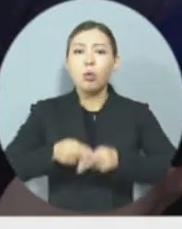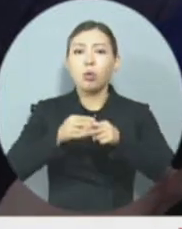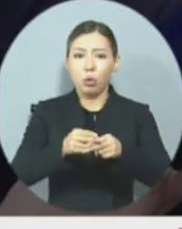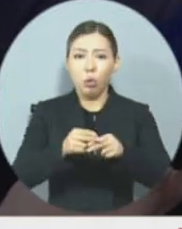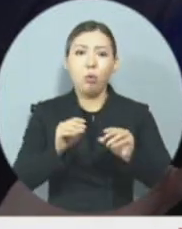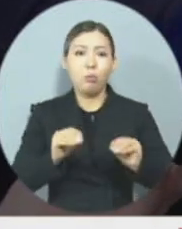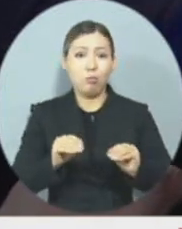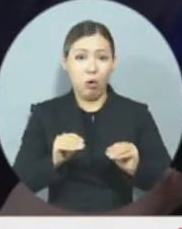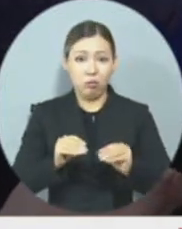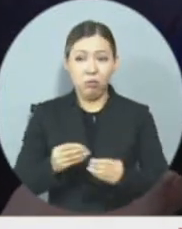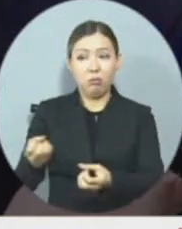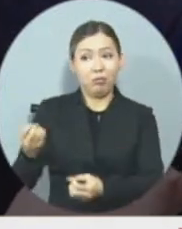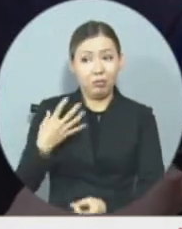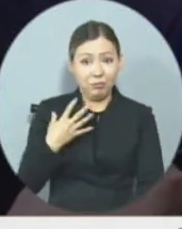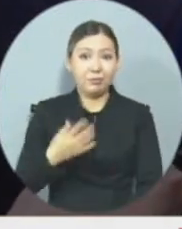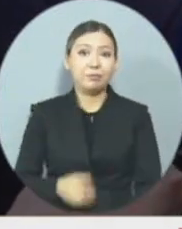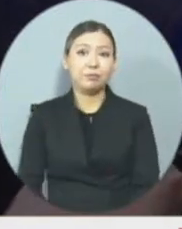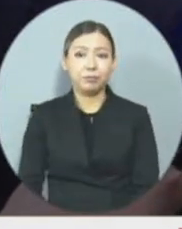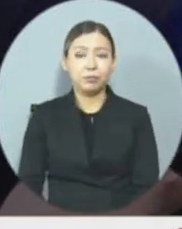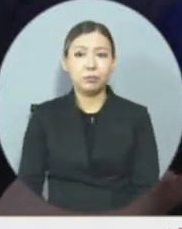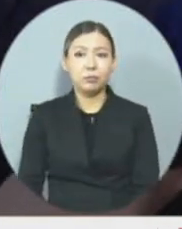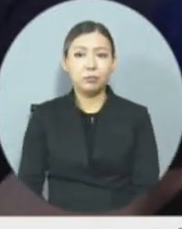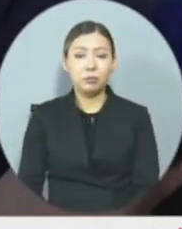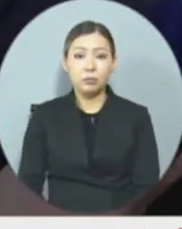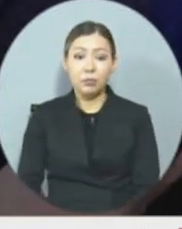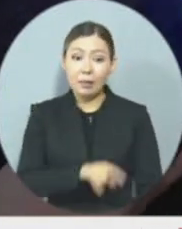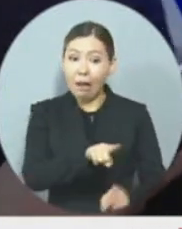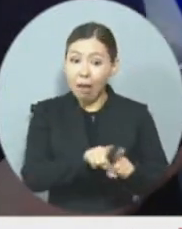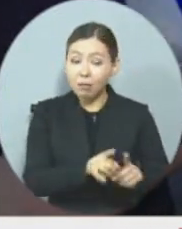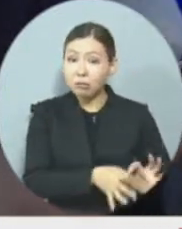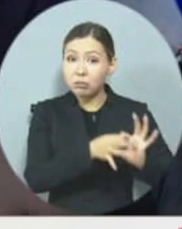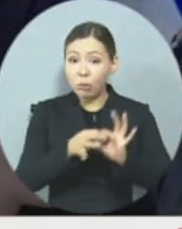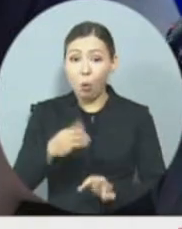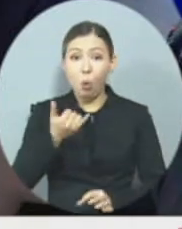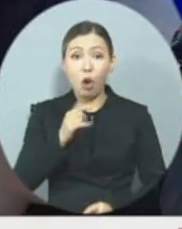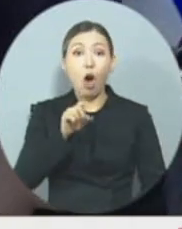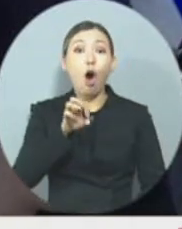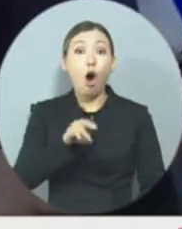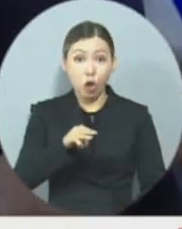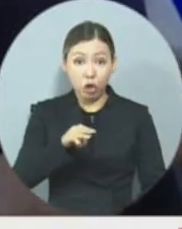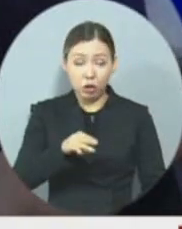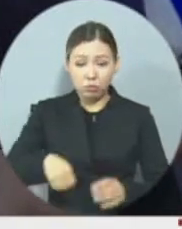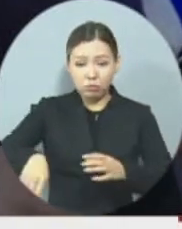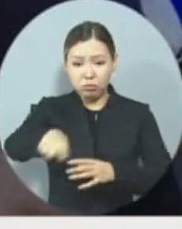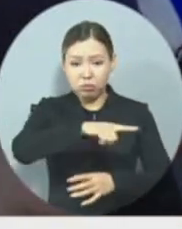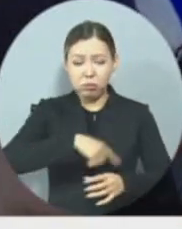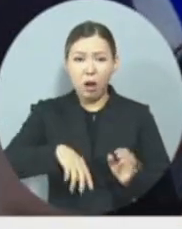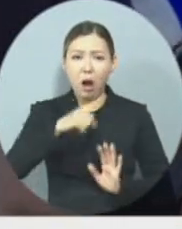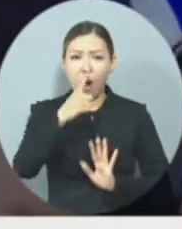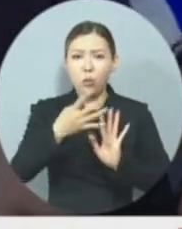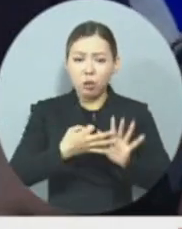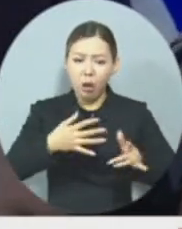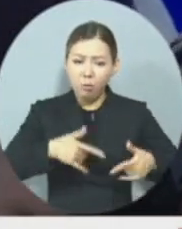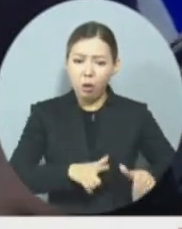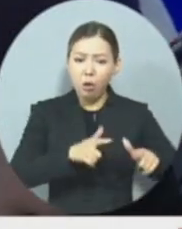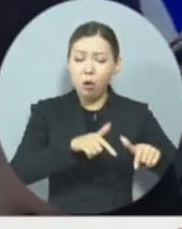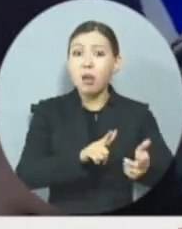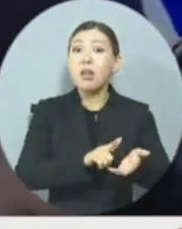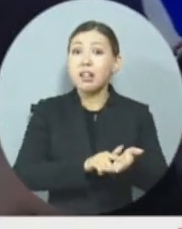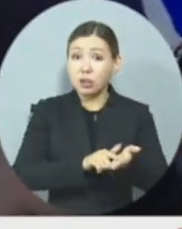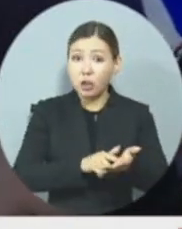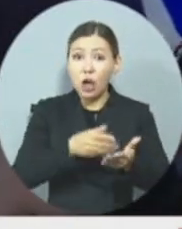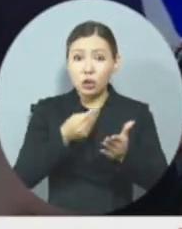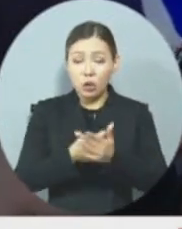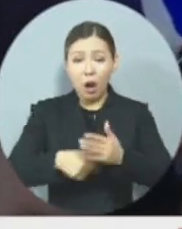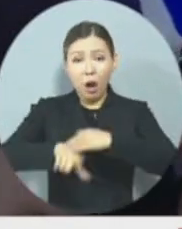өгье гэдэг байдлыг илэрхийлж байгаа ч гэдэг. Тэгэхээр гих мэтлэн гэж шал Улаанбаатар хотыг тойруулаад 18 хөв зөрөм хэрэгтэй байна гэдэг шиг бусад газар орон нутгуудыг